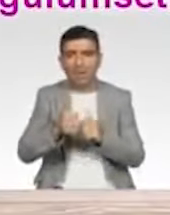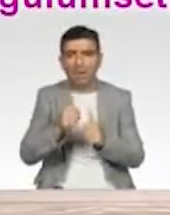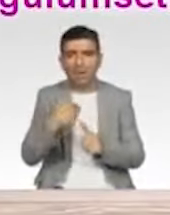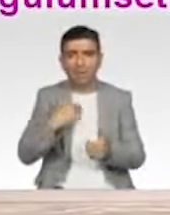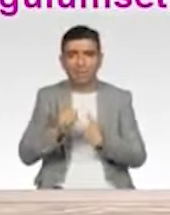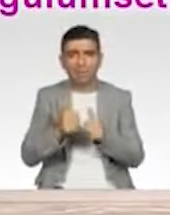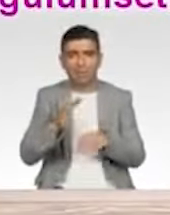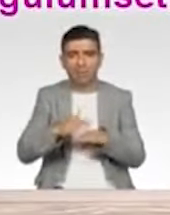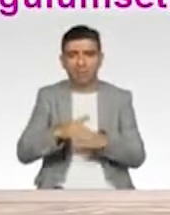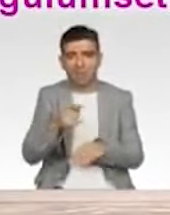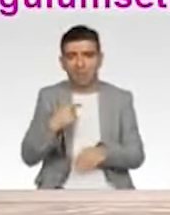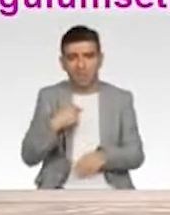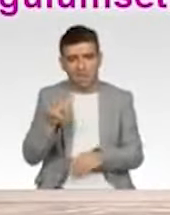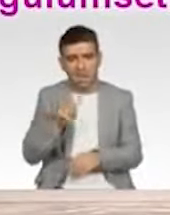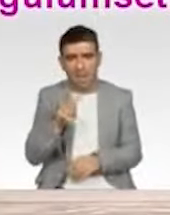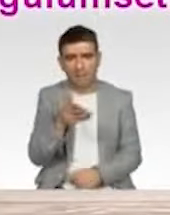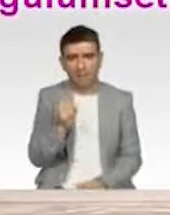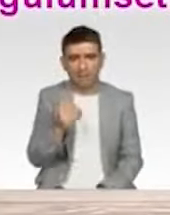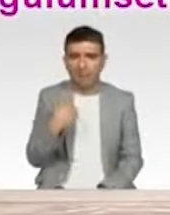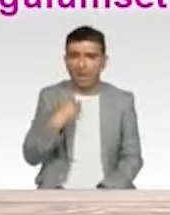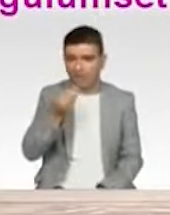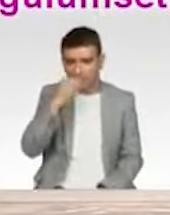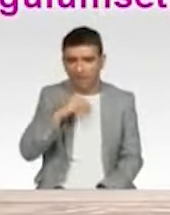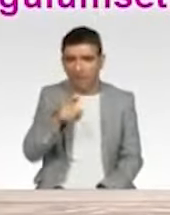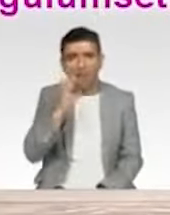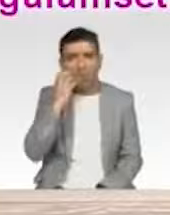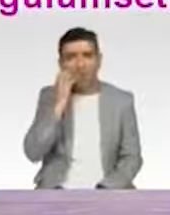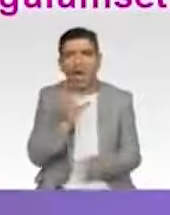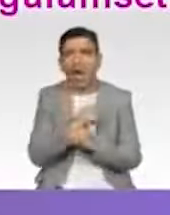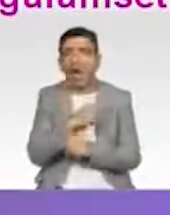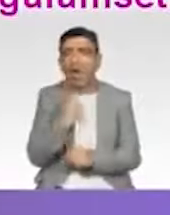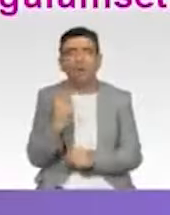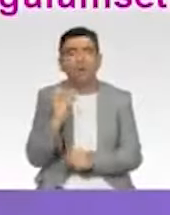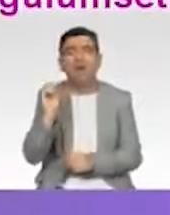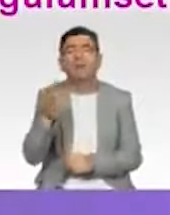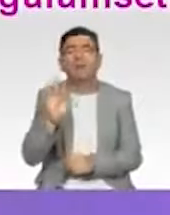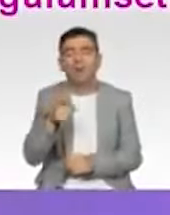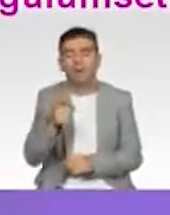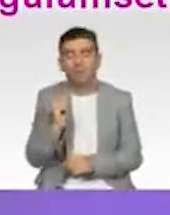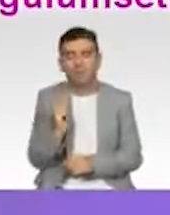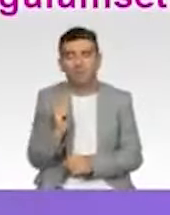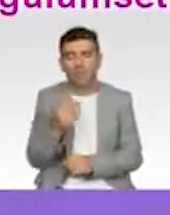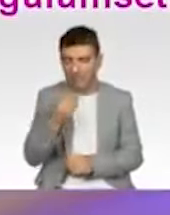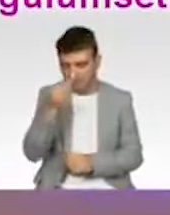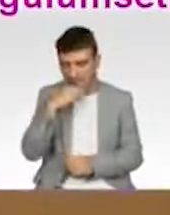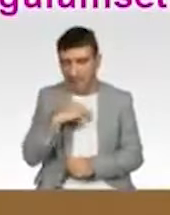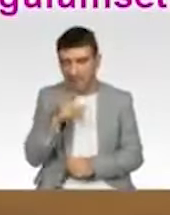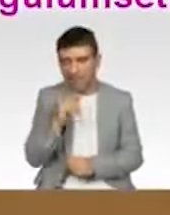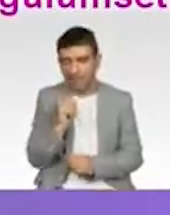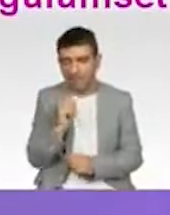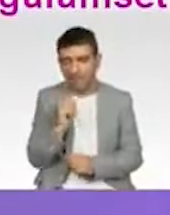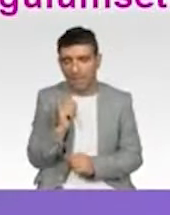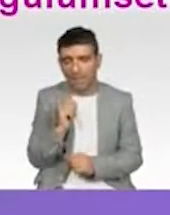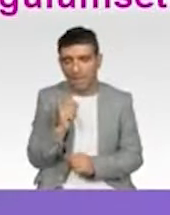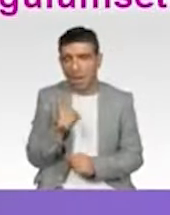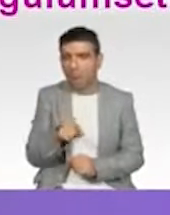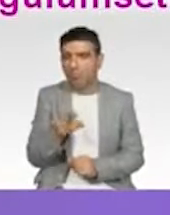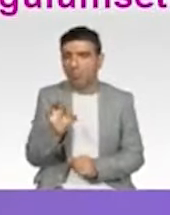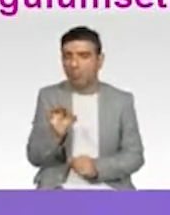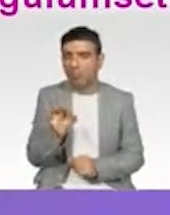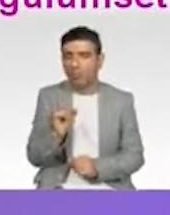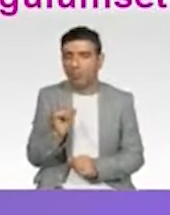Benim karbonhidrata da ihtiyacım var. Ben yemeklerdeki patatesi asla atmam. Asla atlamam. Yerim. Bu şey gibi